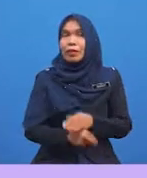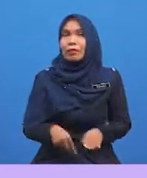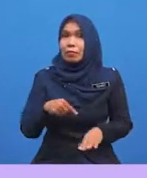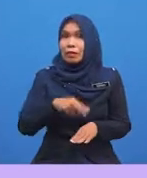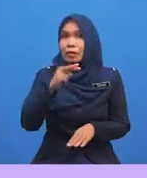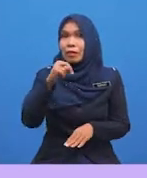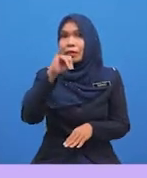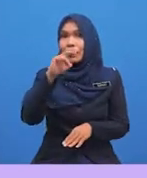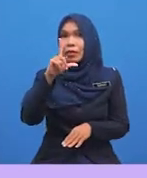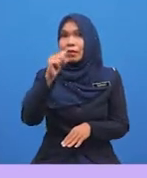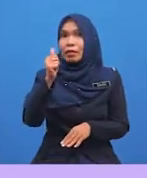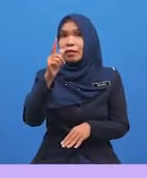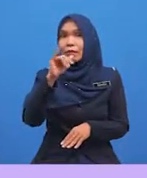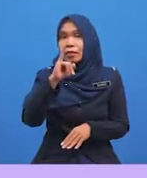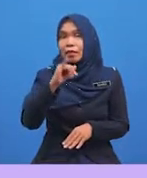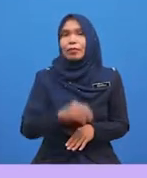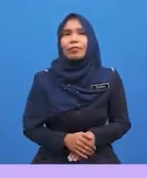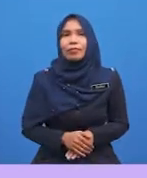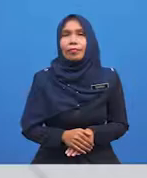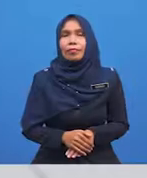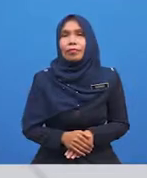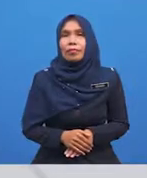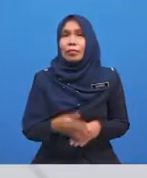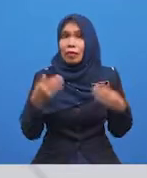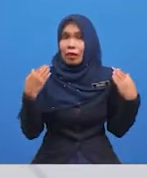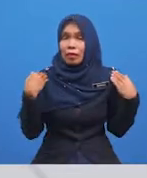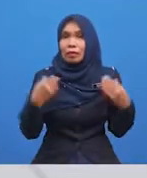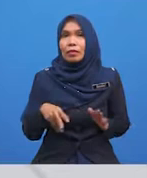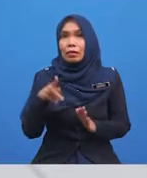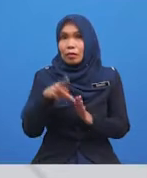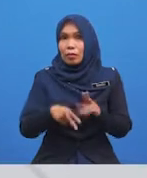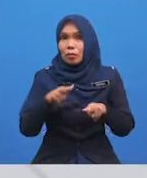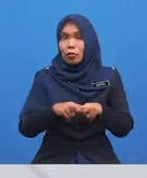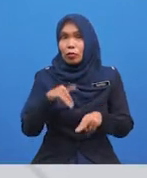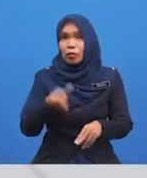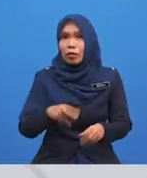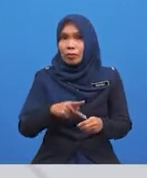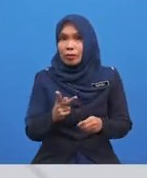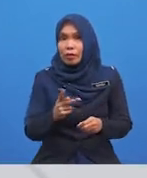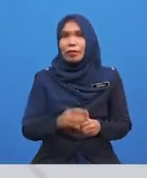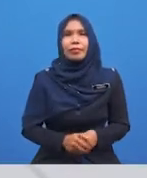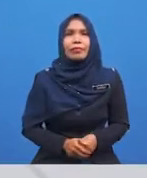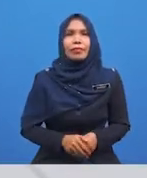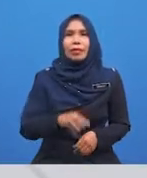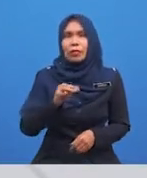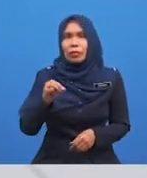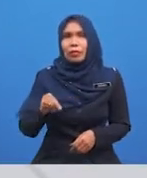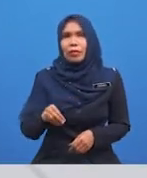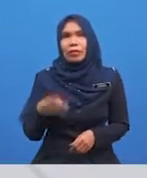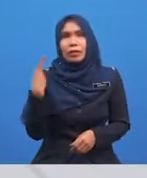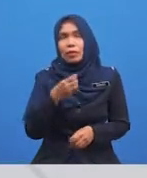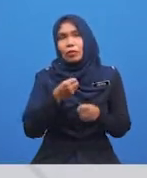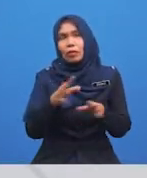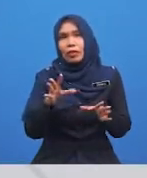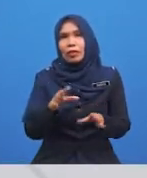ini mempunyai penduduk yang padat. Murid-murid, kita telah selesai mempelajari faktor